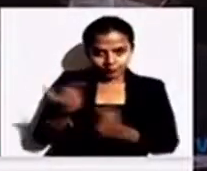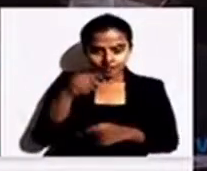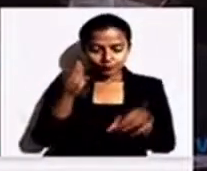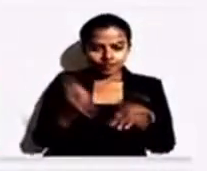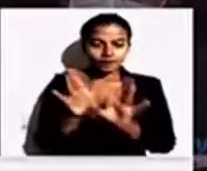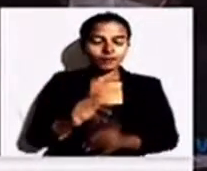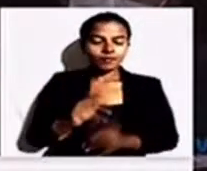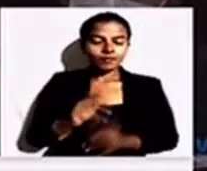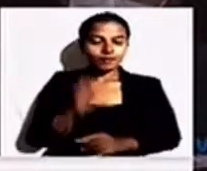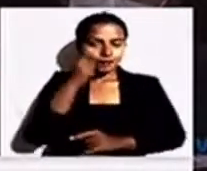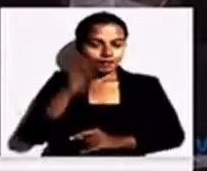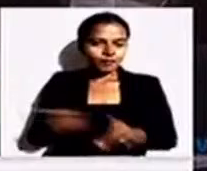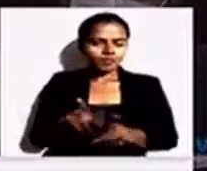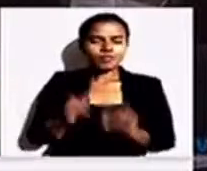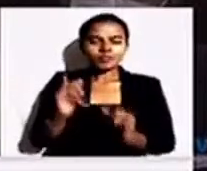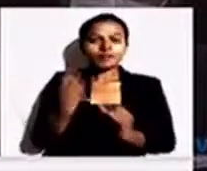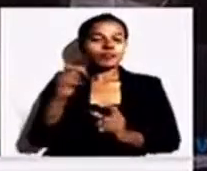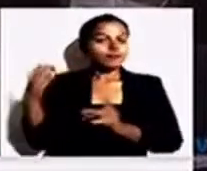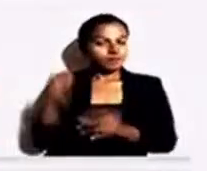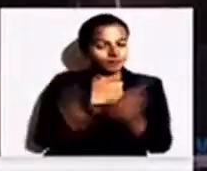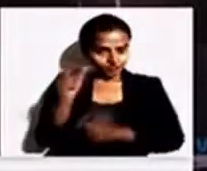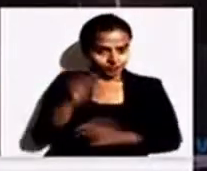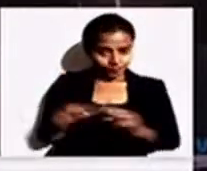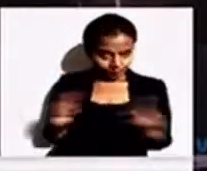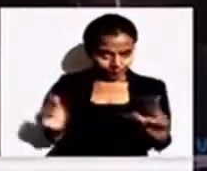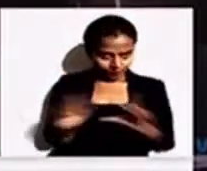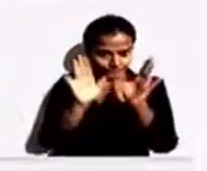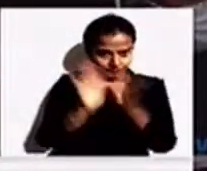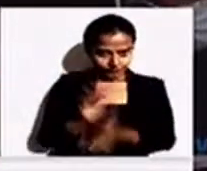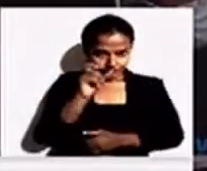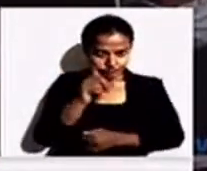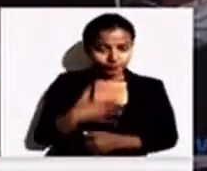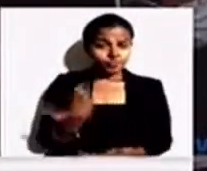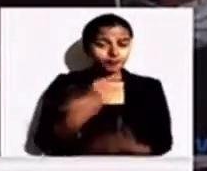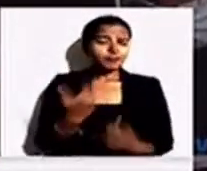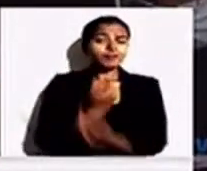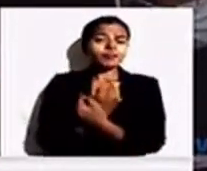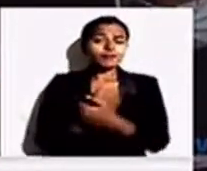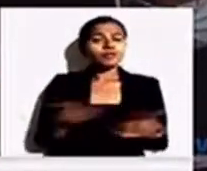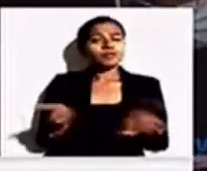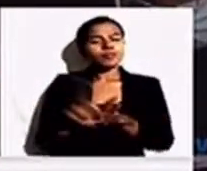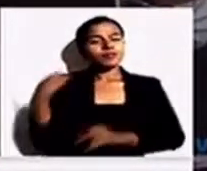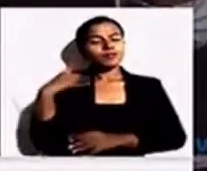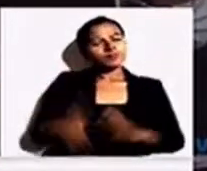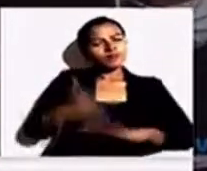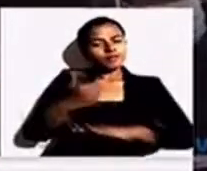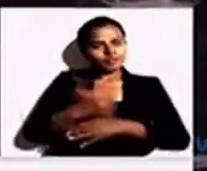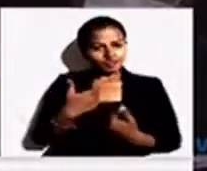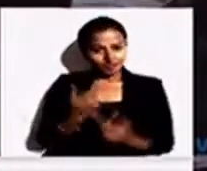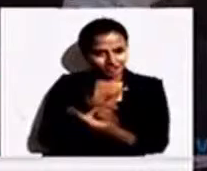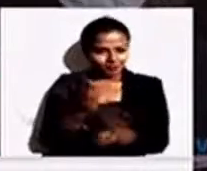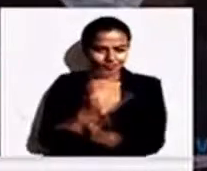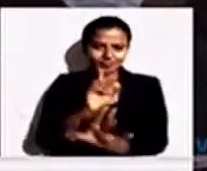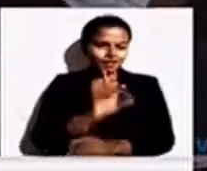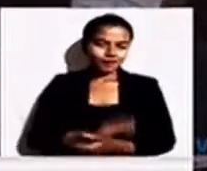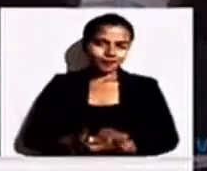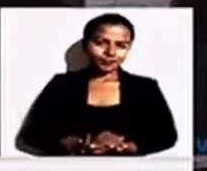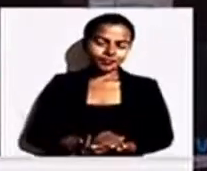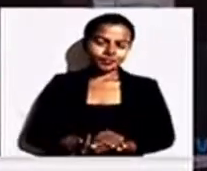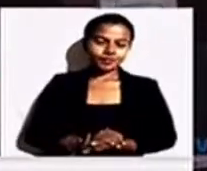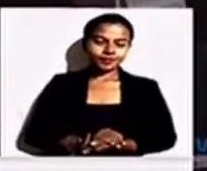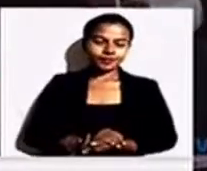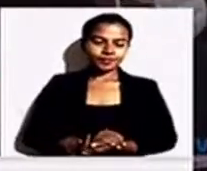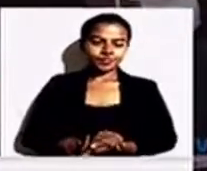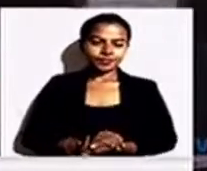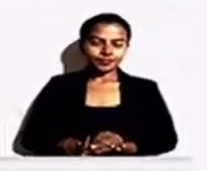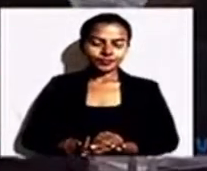as a parliamentarian is attempting to teach me how to act as an army commander. දීමනා ගන්න හදන පුද්ගලයෙක් තමයි මට උගන්වන්න හැදුවේ හමුදාපති හැටියට මෙහෙම